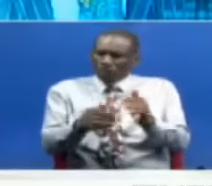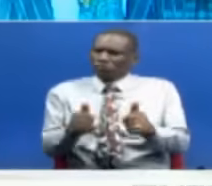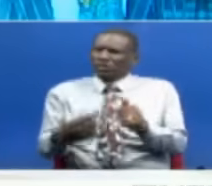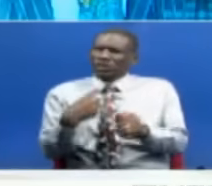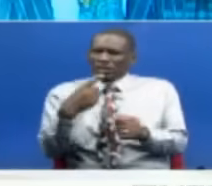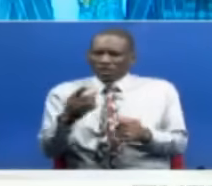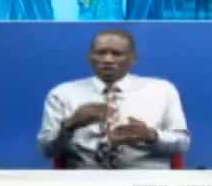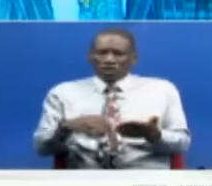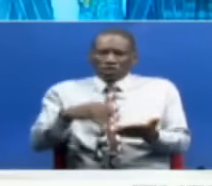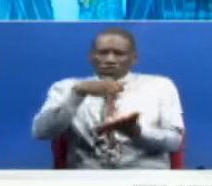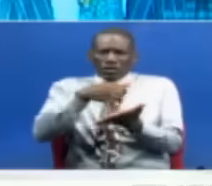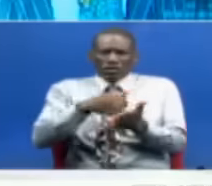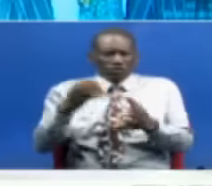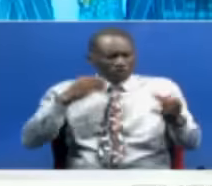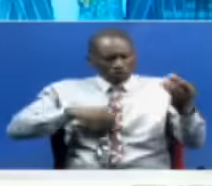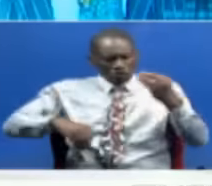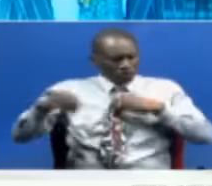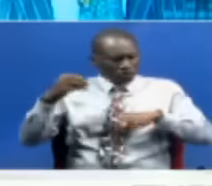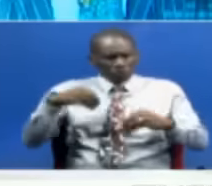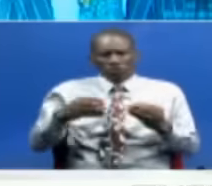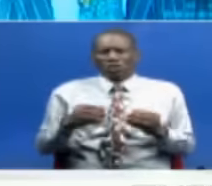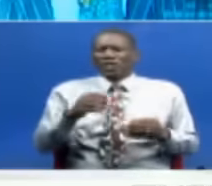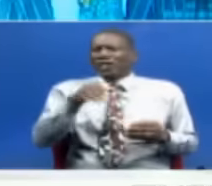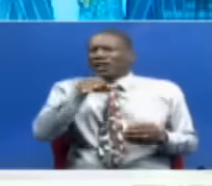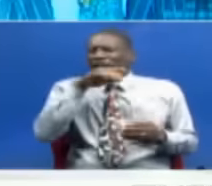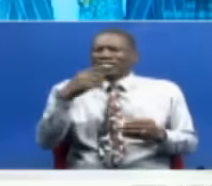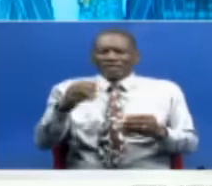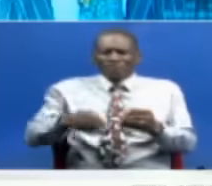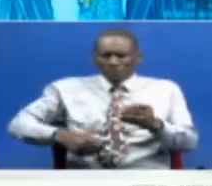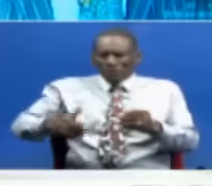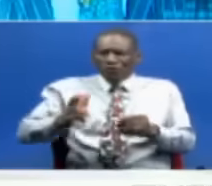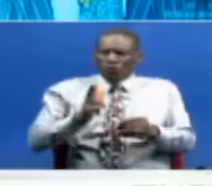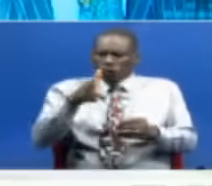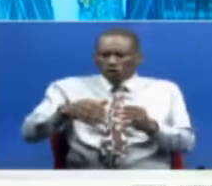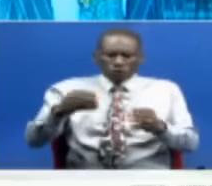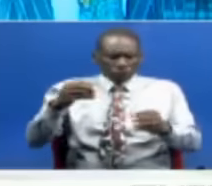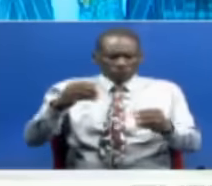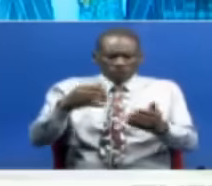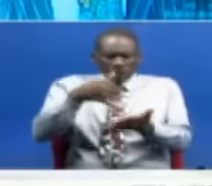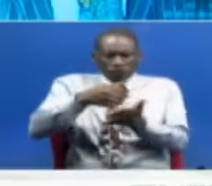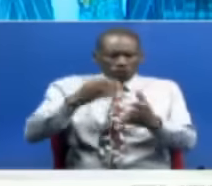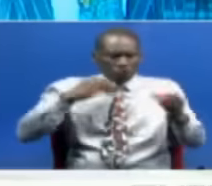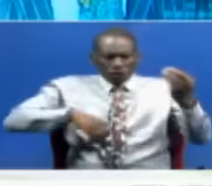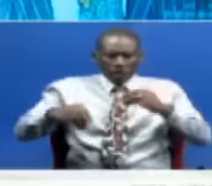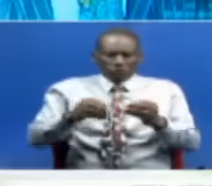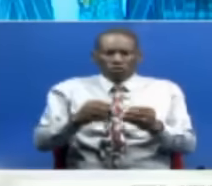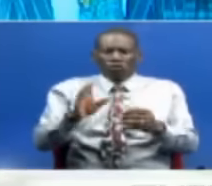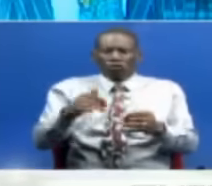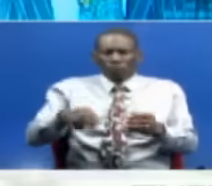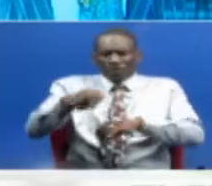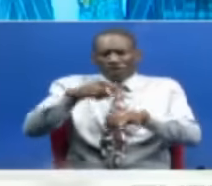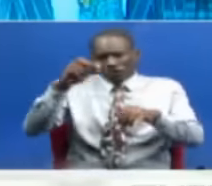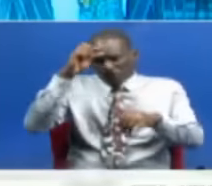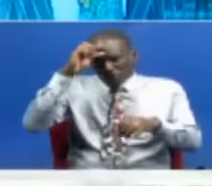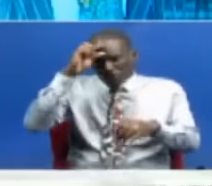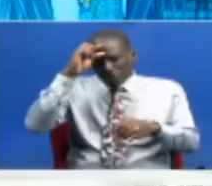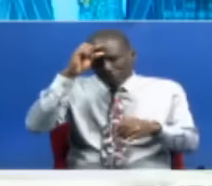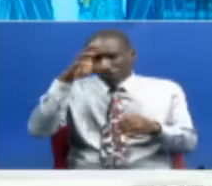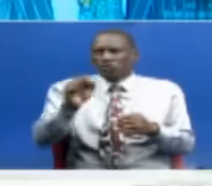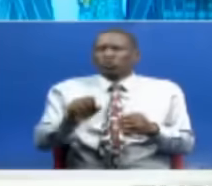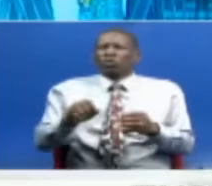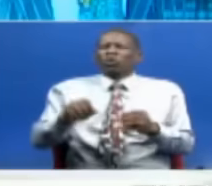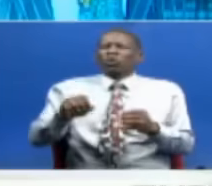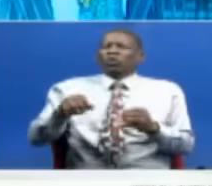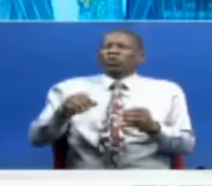ulikumbwa na ulaghai na ufisadi wa hali ya juu ulihusisha viongozi serikalini. Sasa viongozi wa kutoka serikalini wakiongozwa na mbunge wa